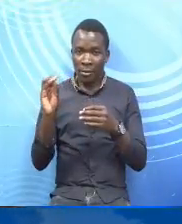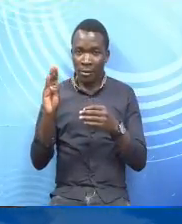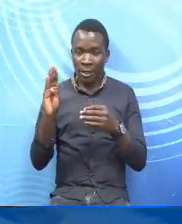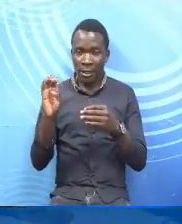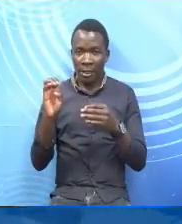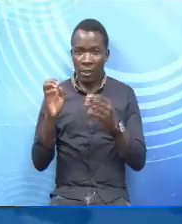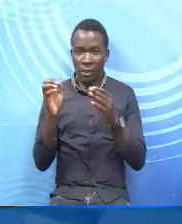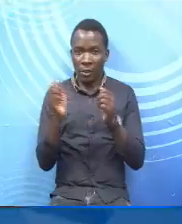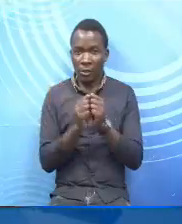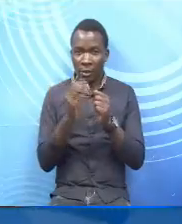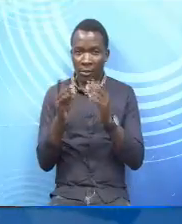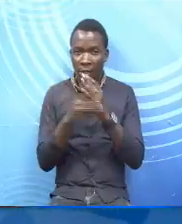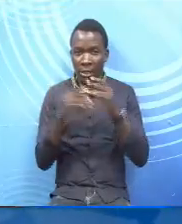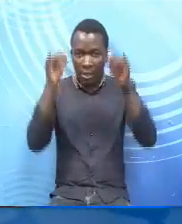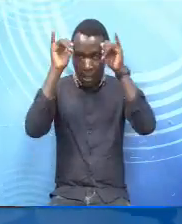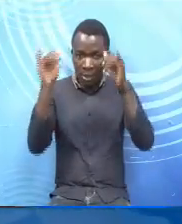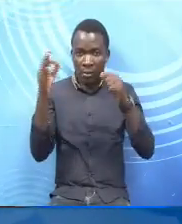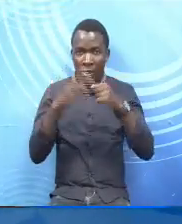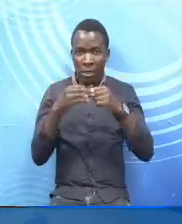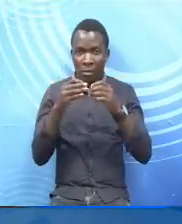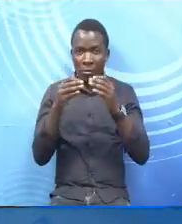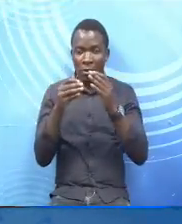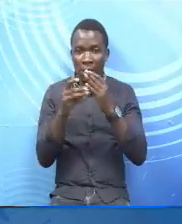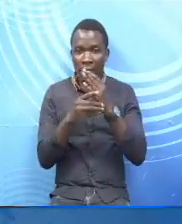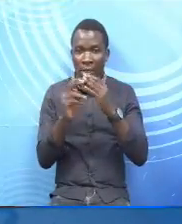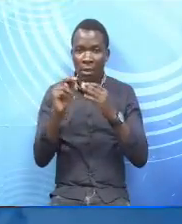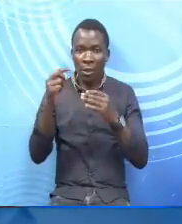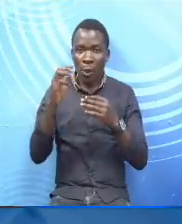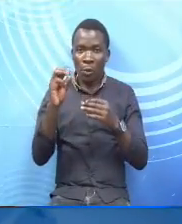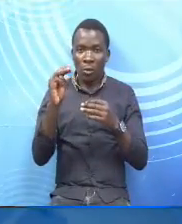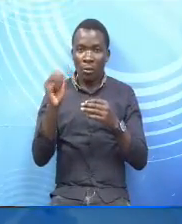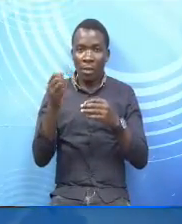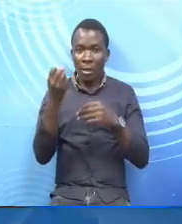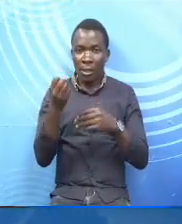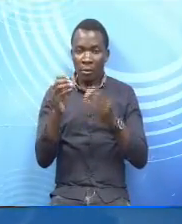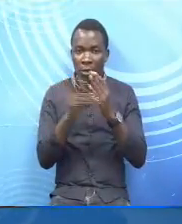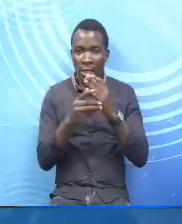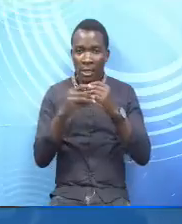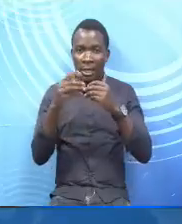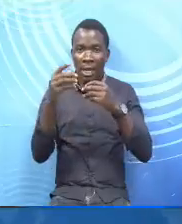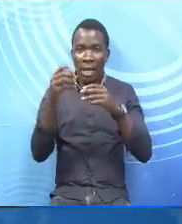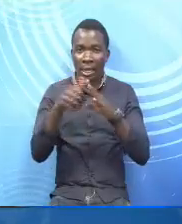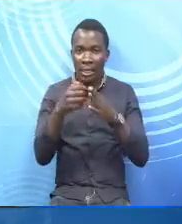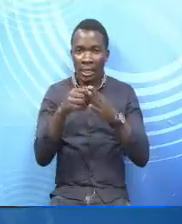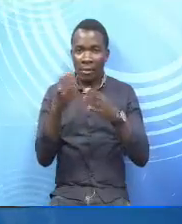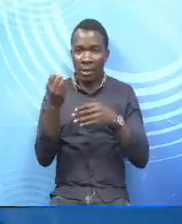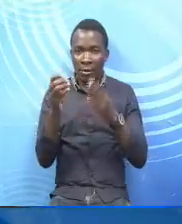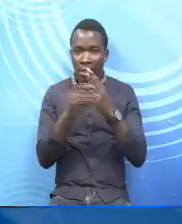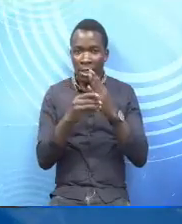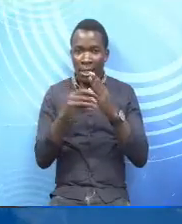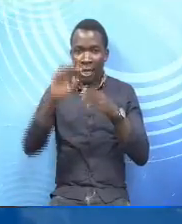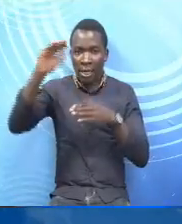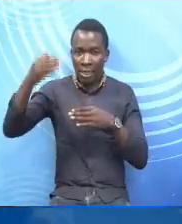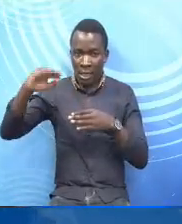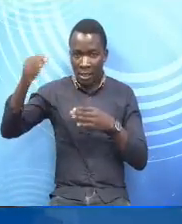Nyagatare, 8 bo mu karere ka Ngoma, 5 bo mu karere ka Kirehe, 5 bo mu karere ka Gicumbi, 5 bo mu